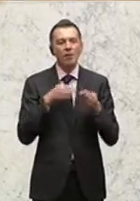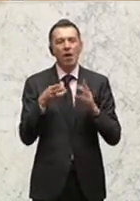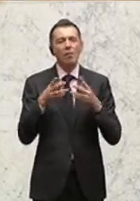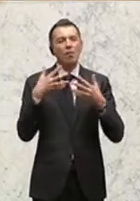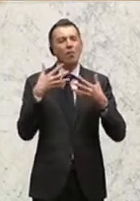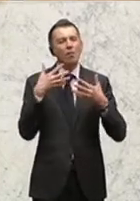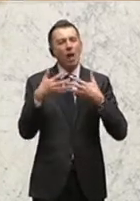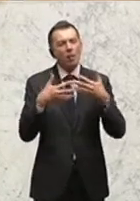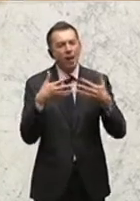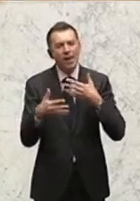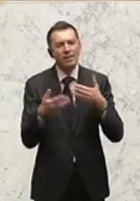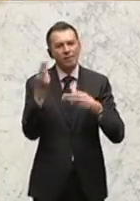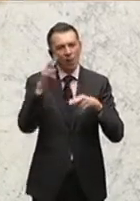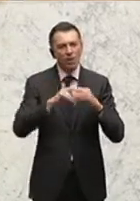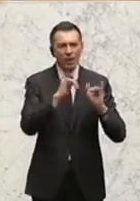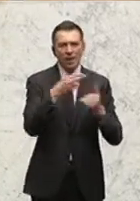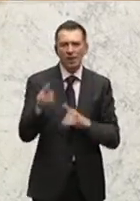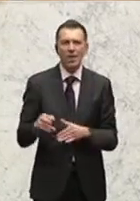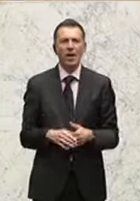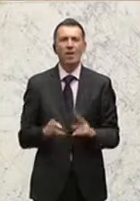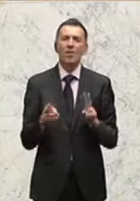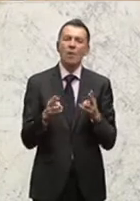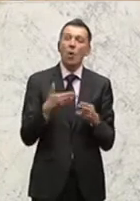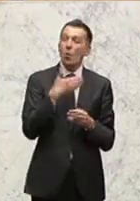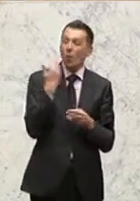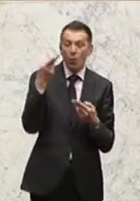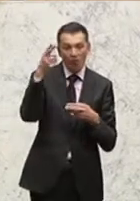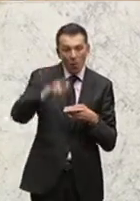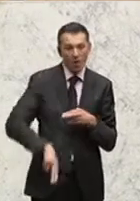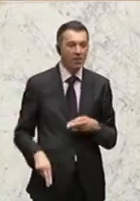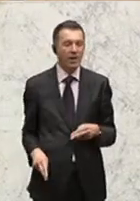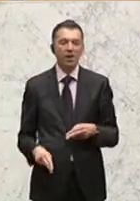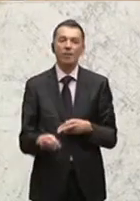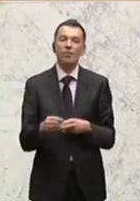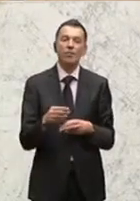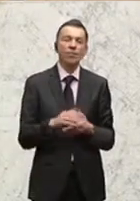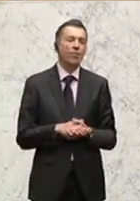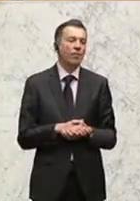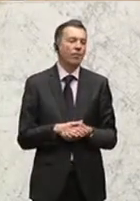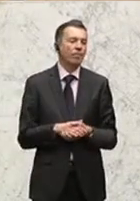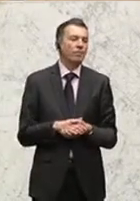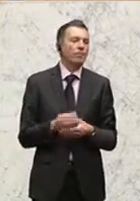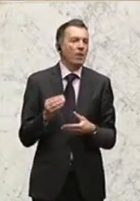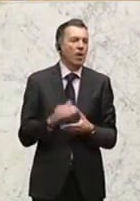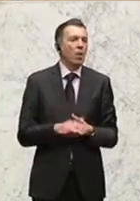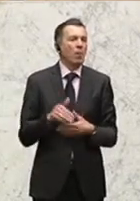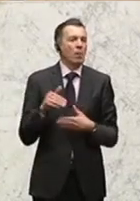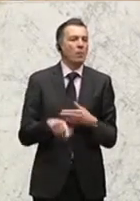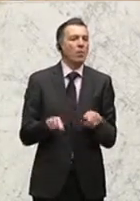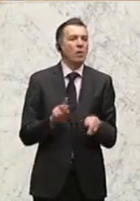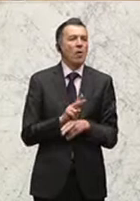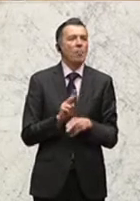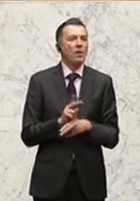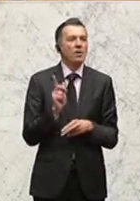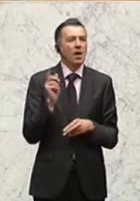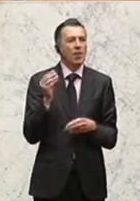abgeführt, werden Verurteilungen vorgenommen, warum werden sie nicht vorgenommen, wenn sie nicht vorgenommen werden. Ja? Ich glaube, da muss man drauf achten,